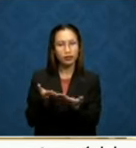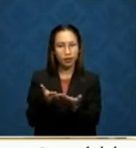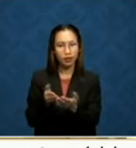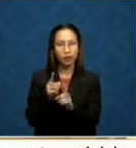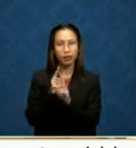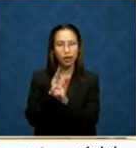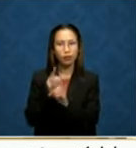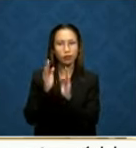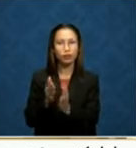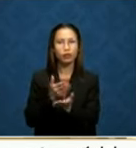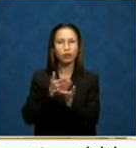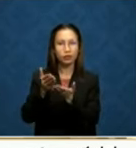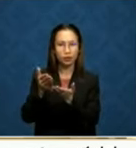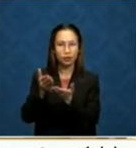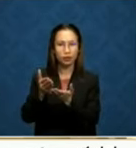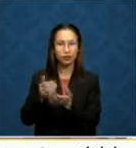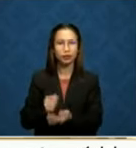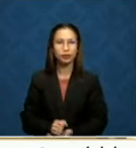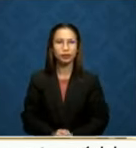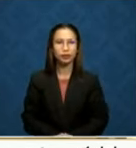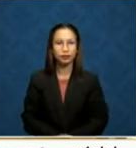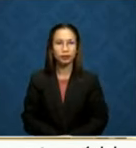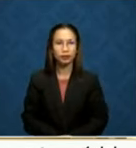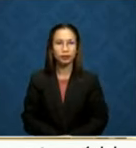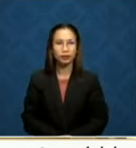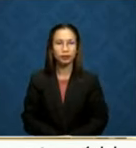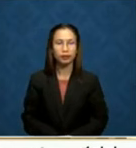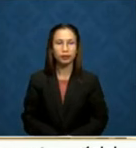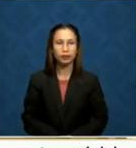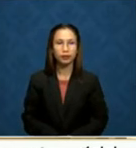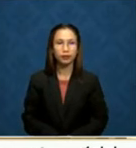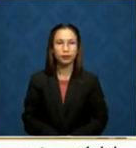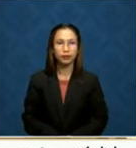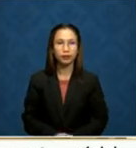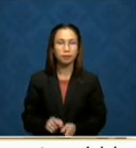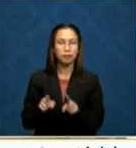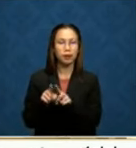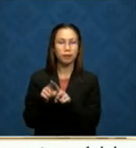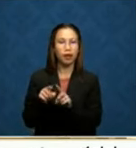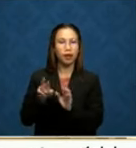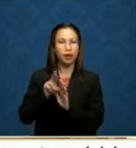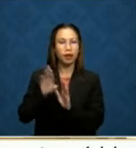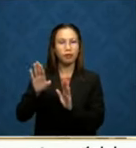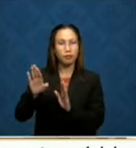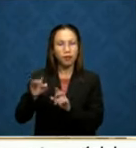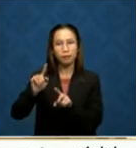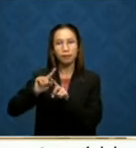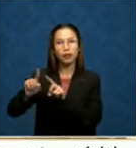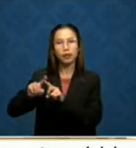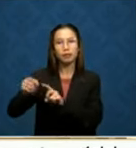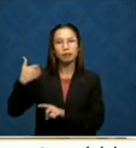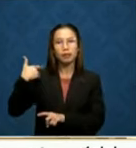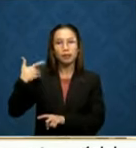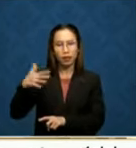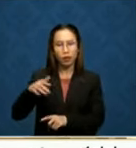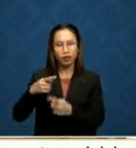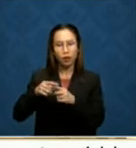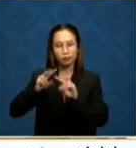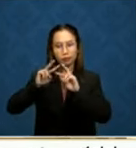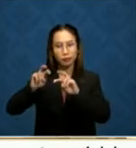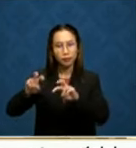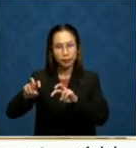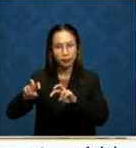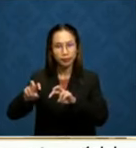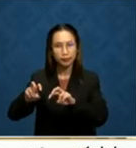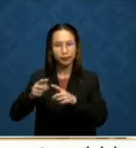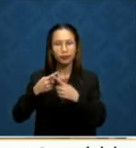อยู่แล้วซึ่ก็ยứดถือยู่แล้มีระเบียบอะไรต่ ที่ตองนำสื่ quicklyแต่อย่น้อยเนี่ย